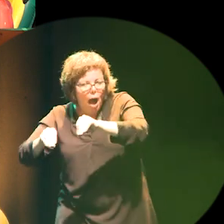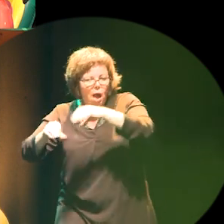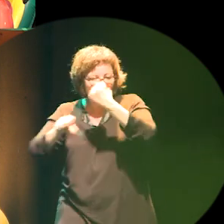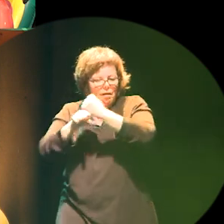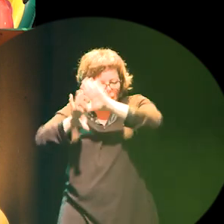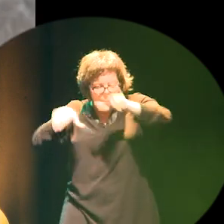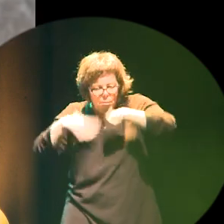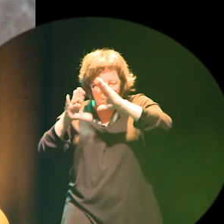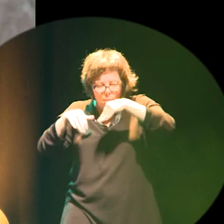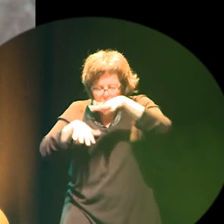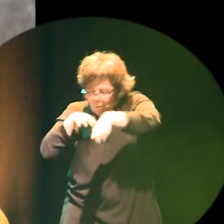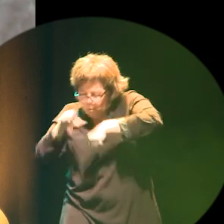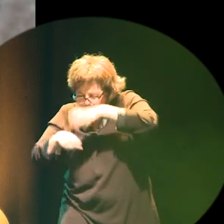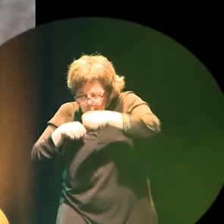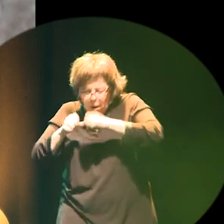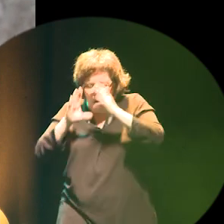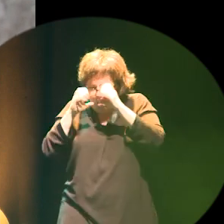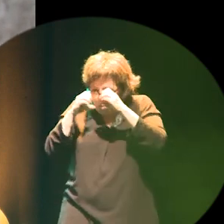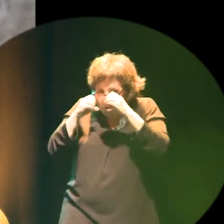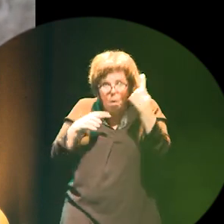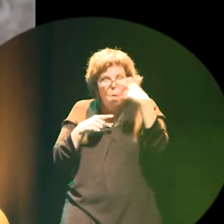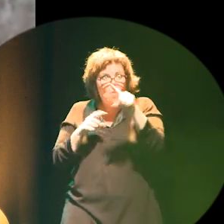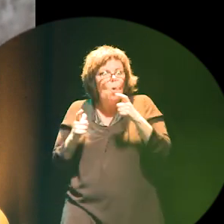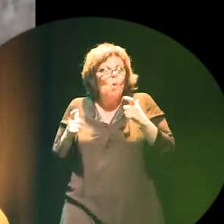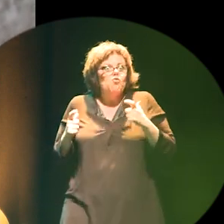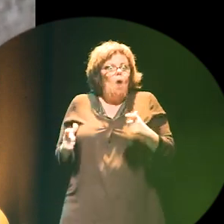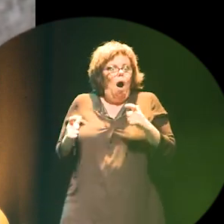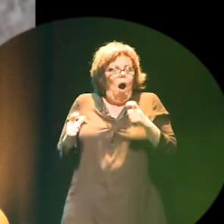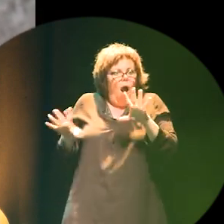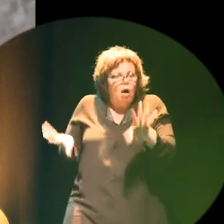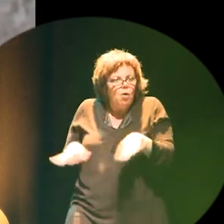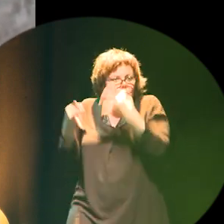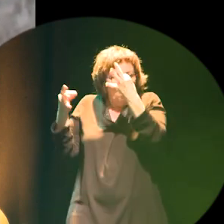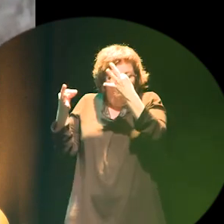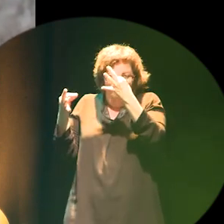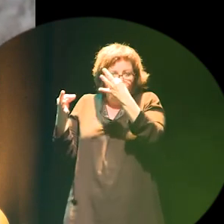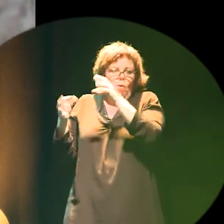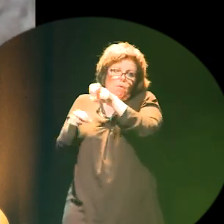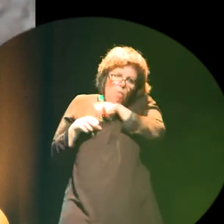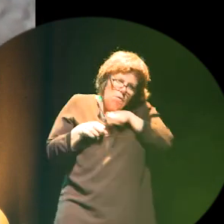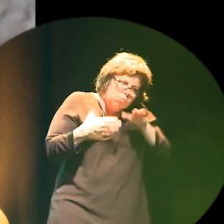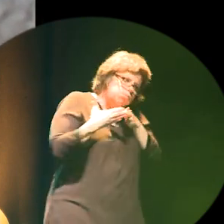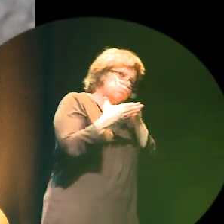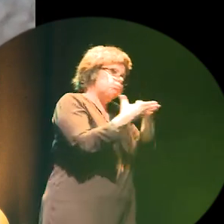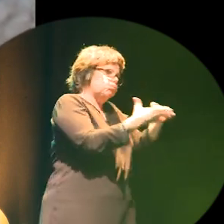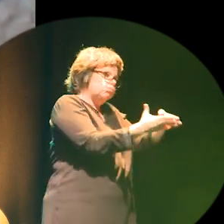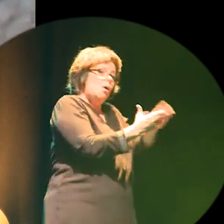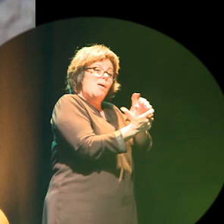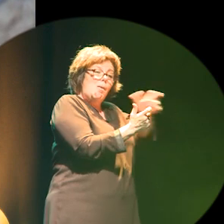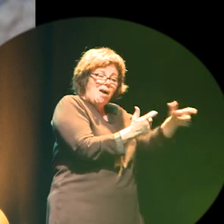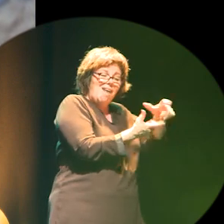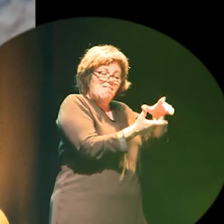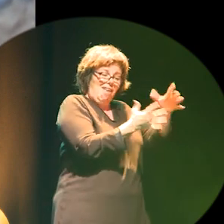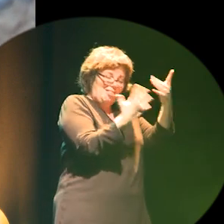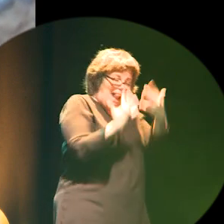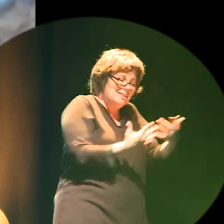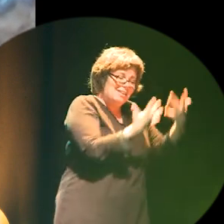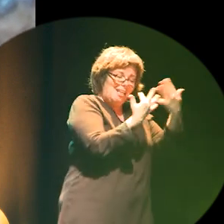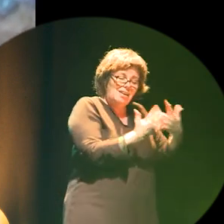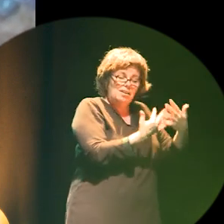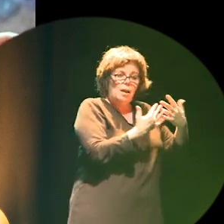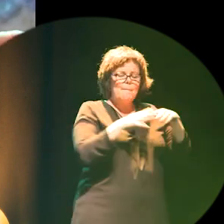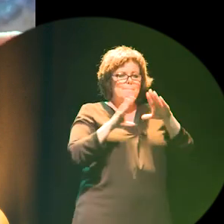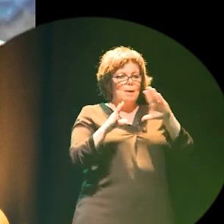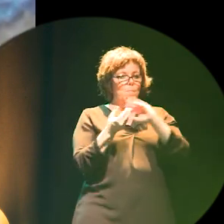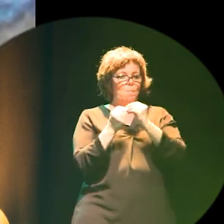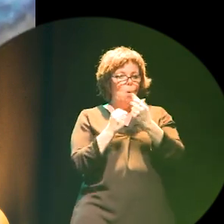nuit pour ne pas louper un seul événement. Et nous retournons chez nous. Mais il y en a tellement des tourbillons et nous sommes tellement